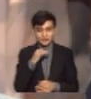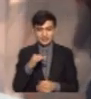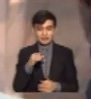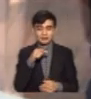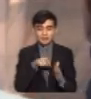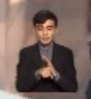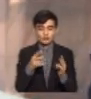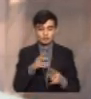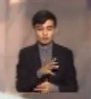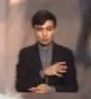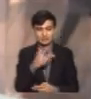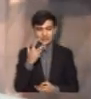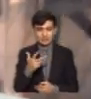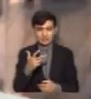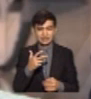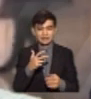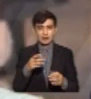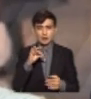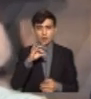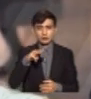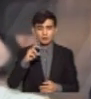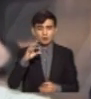3-ступенчатый откос,